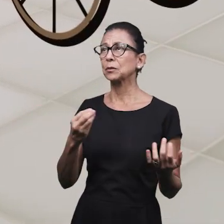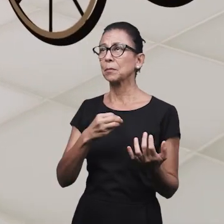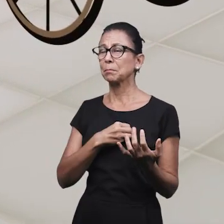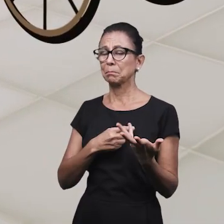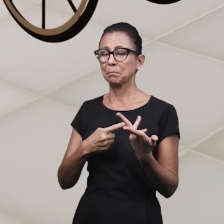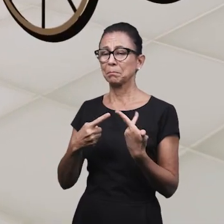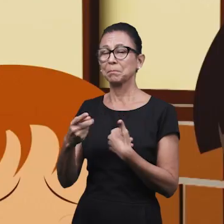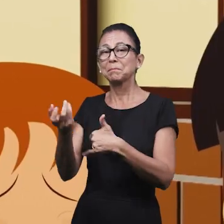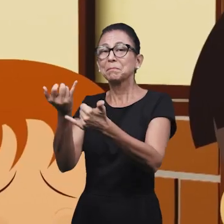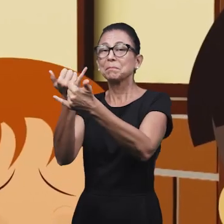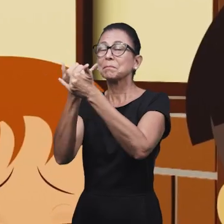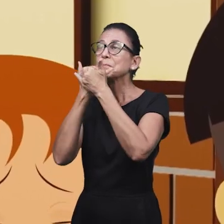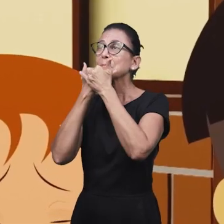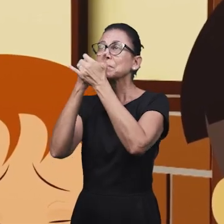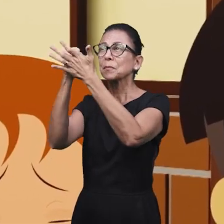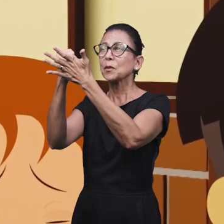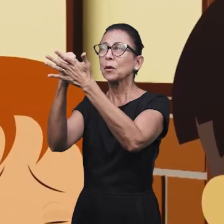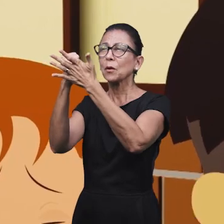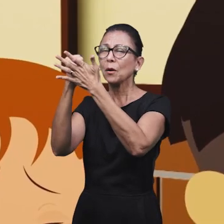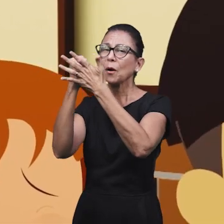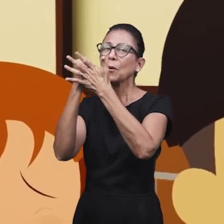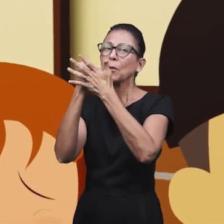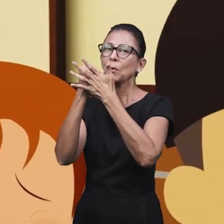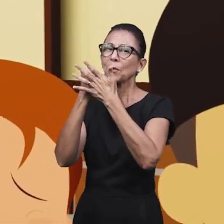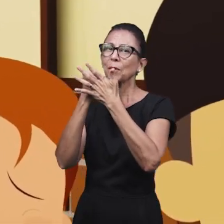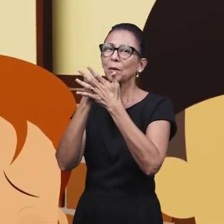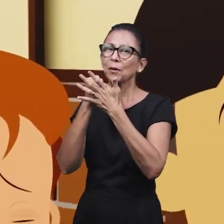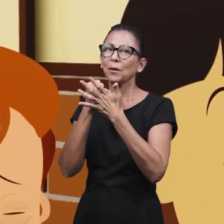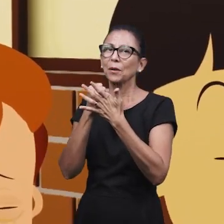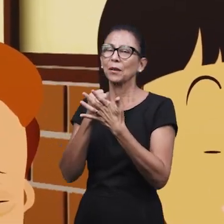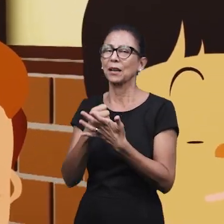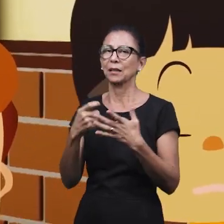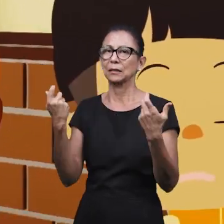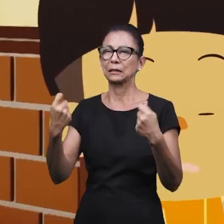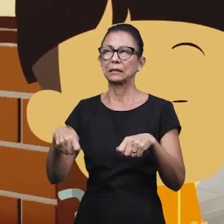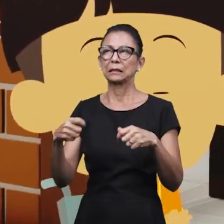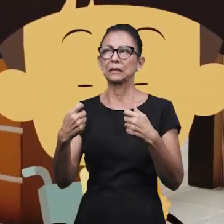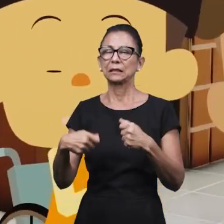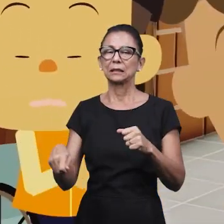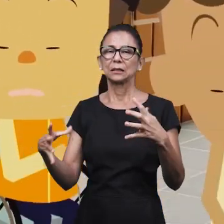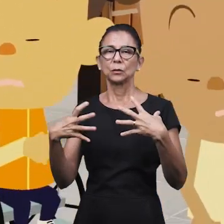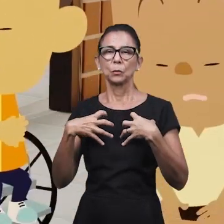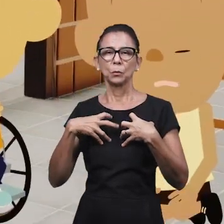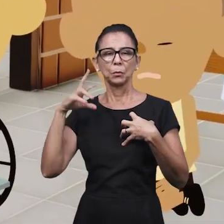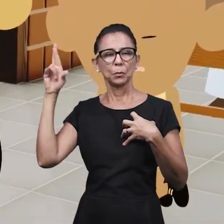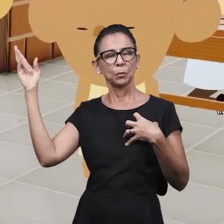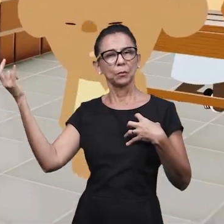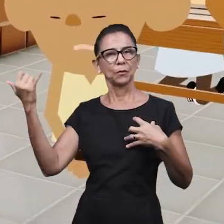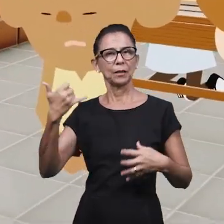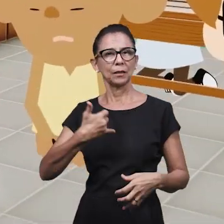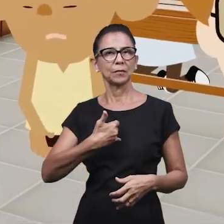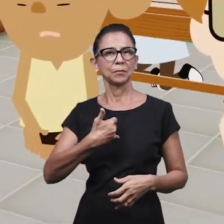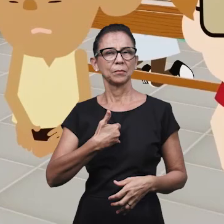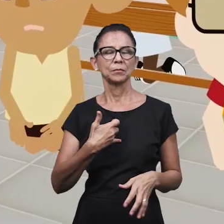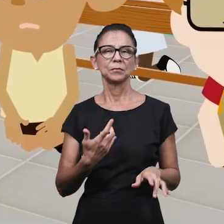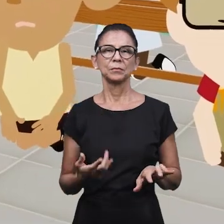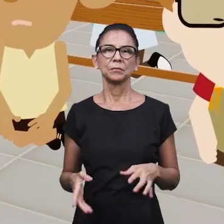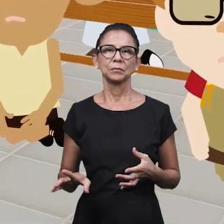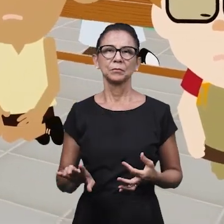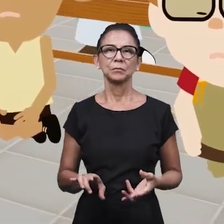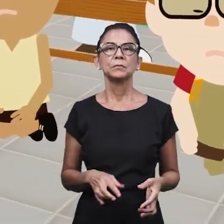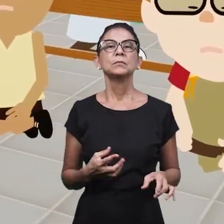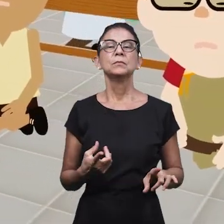clamar, pedindo perdão, socorro. Eu quero te